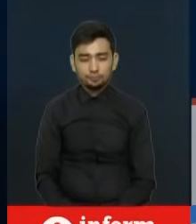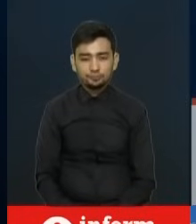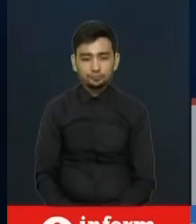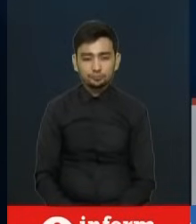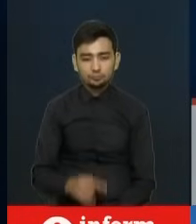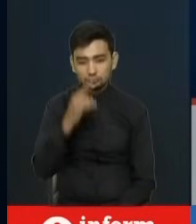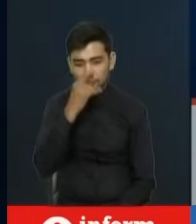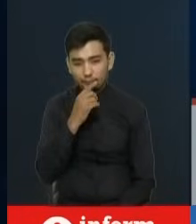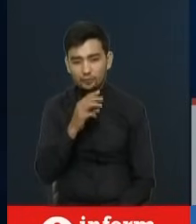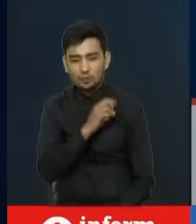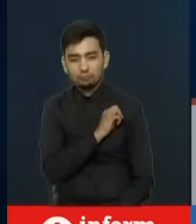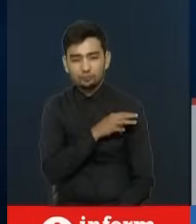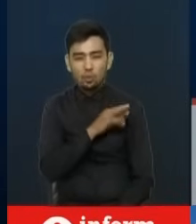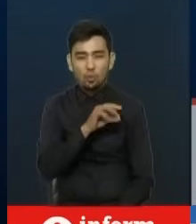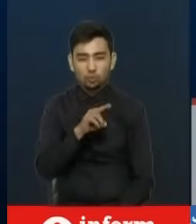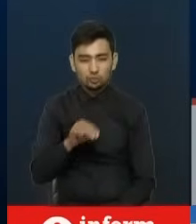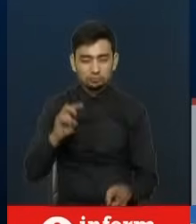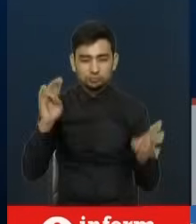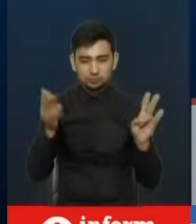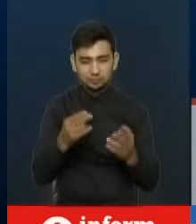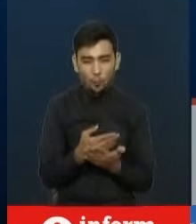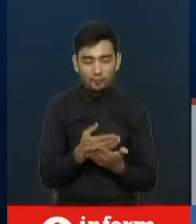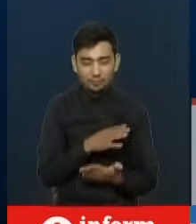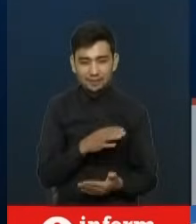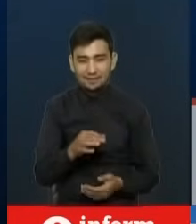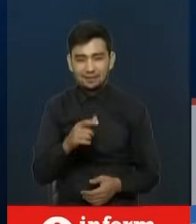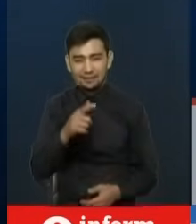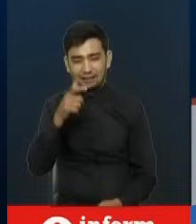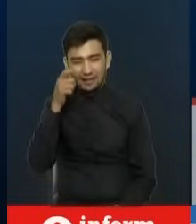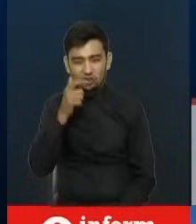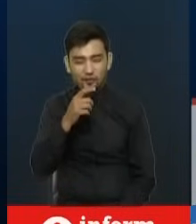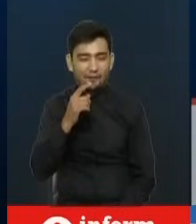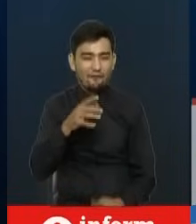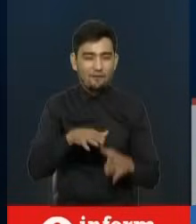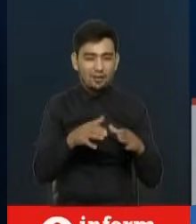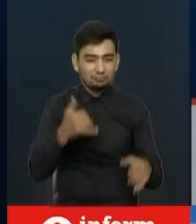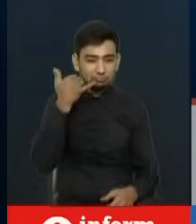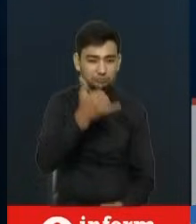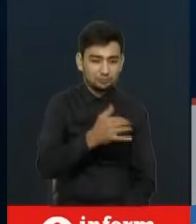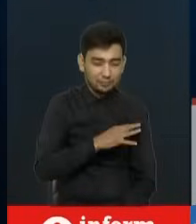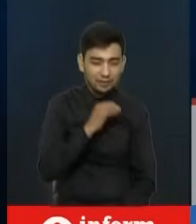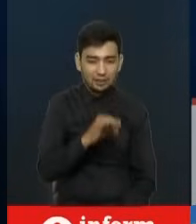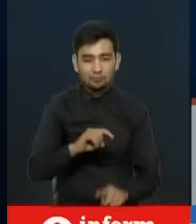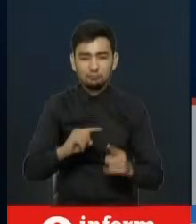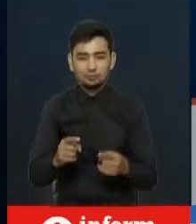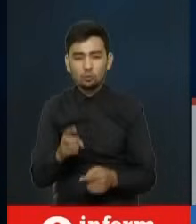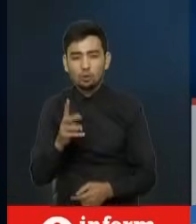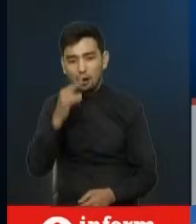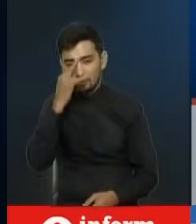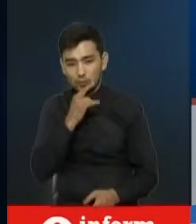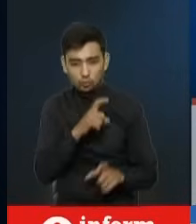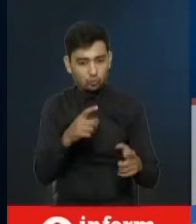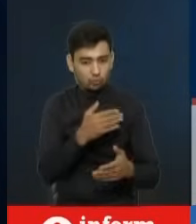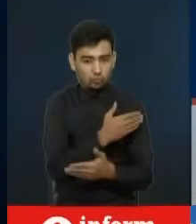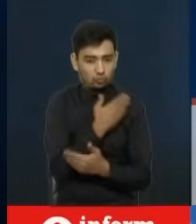Казахстанский консул сразу же после публикации данной информации связался с греческими властями. Полиция сообщила, что среди задержанных граждан Казахстана нет